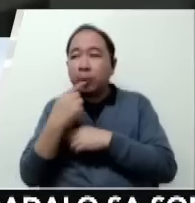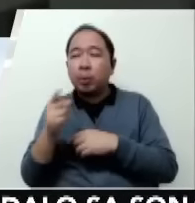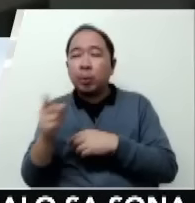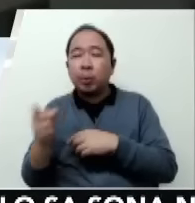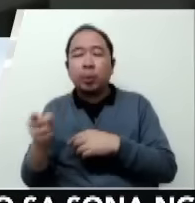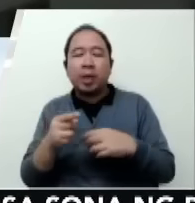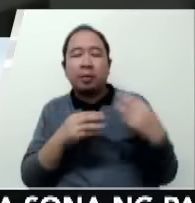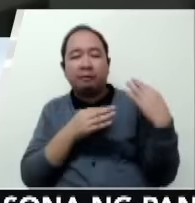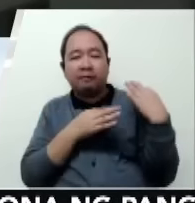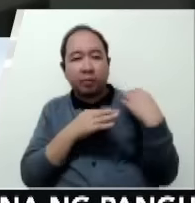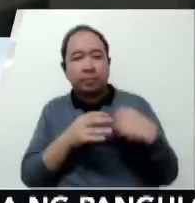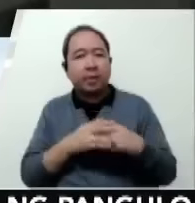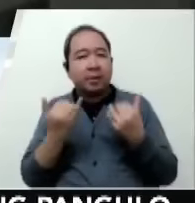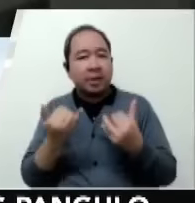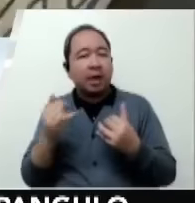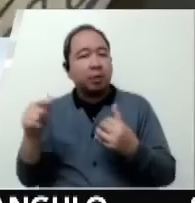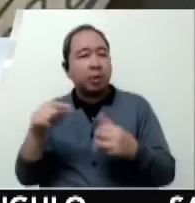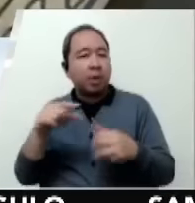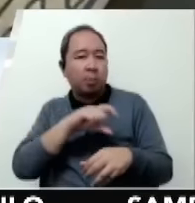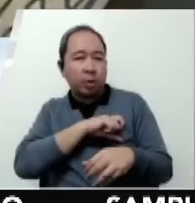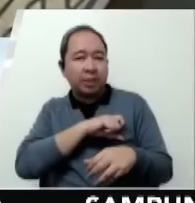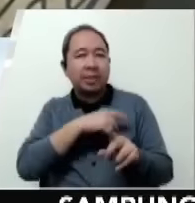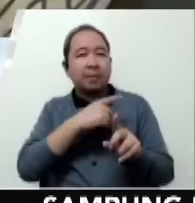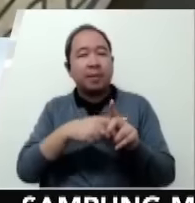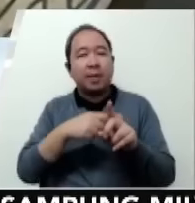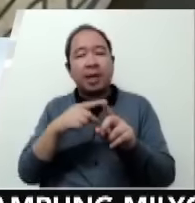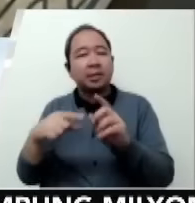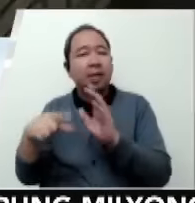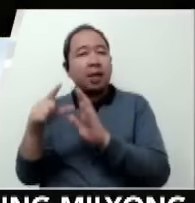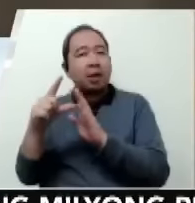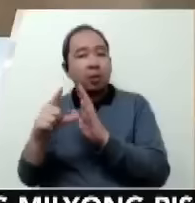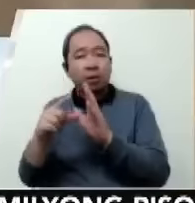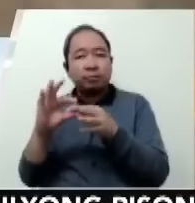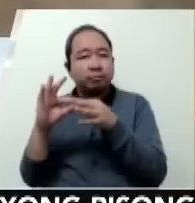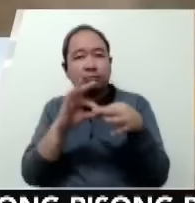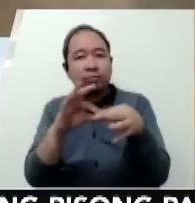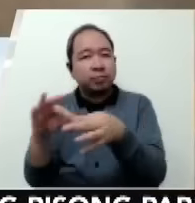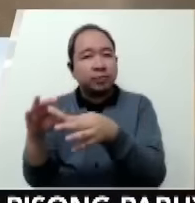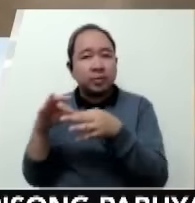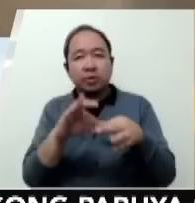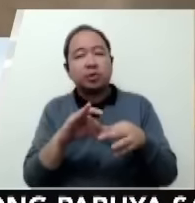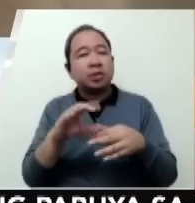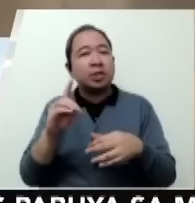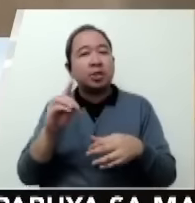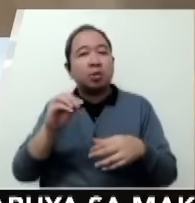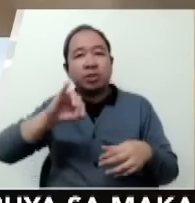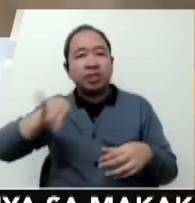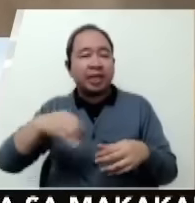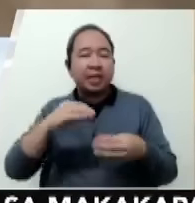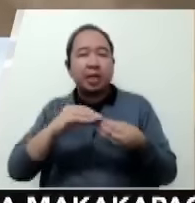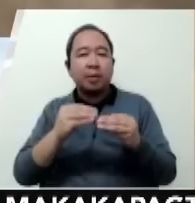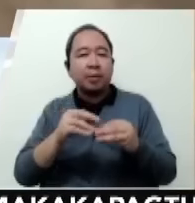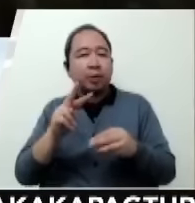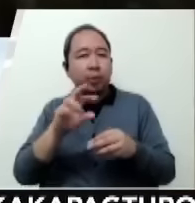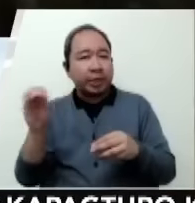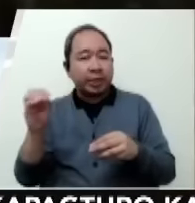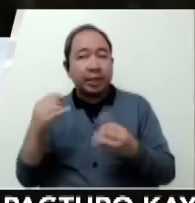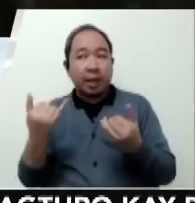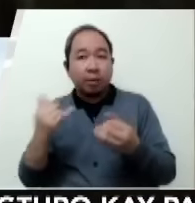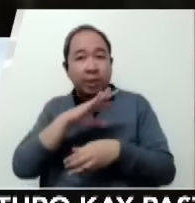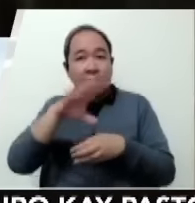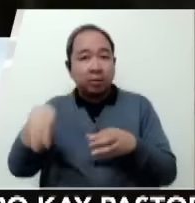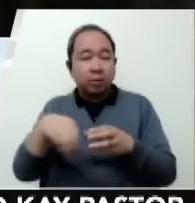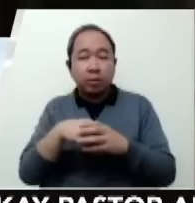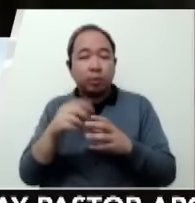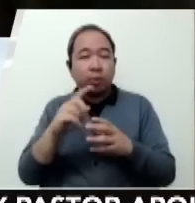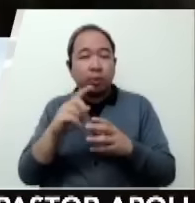law enforcement agencies at ng prosekusyon sa Department Circular 20 kung saan kasama na sa mga piling operasyon ng mga piskal para